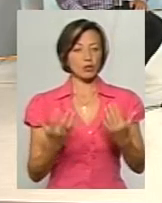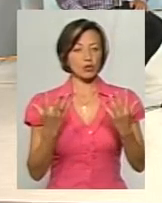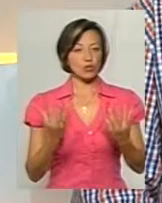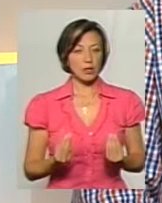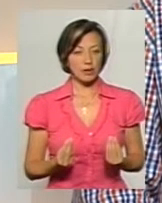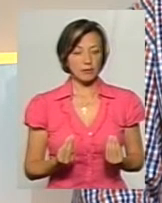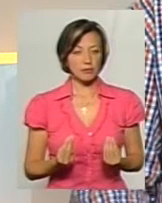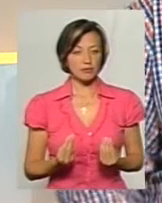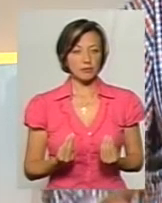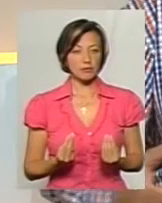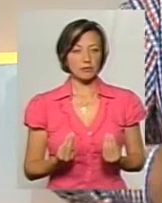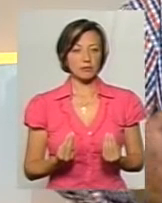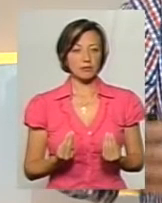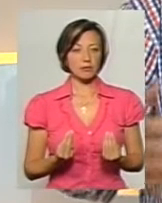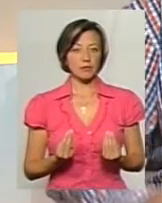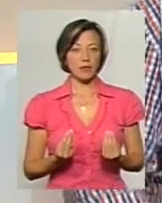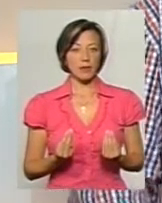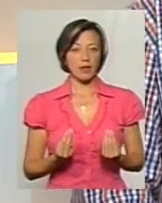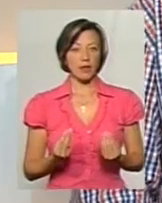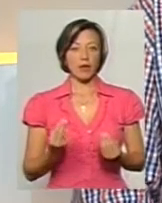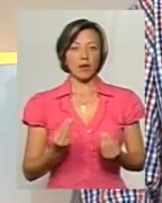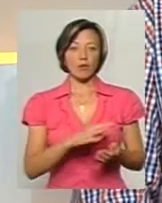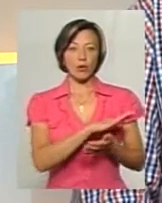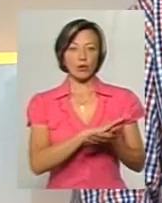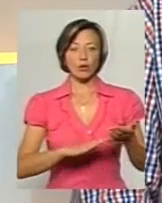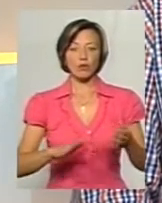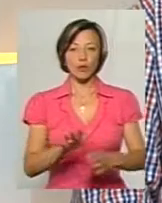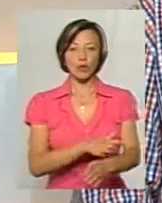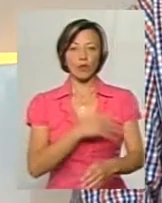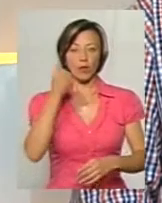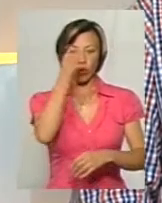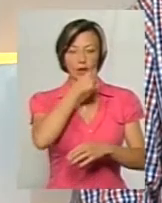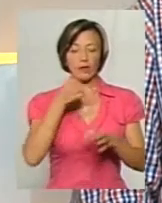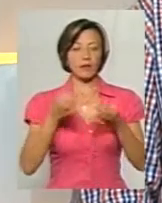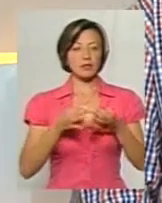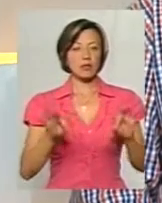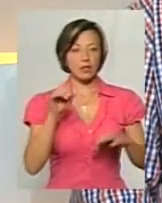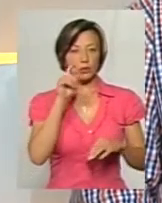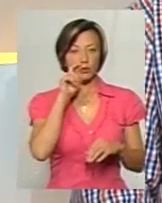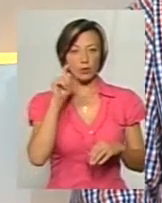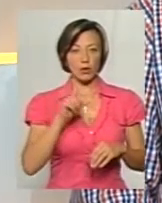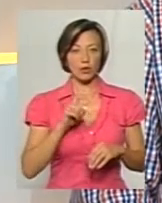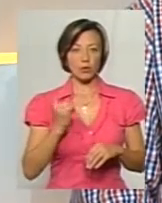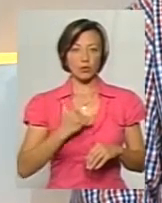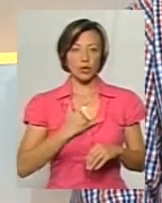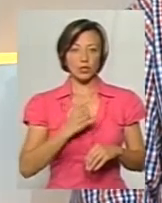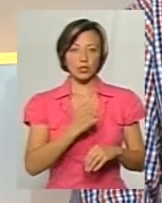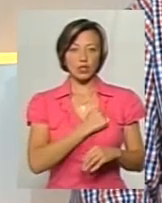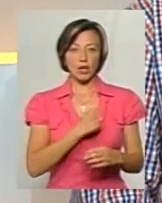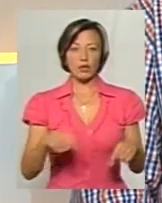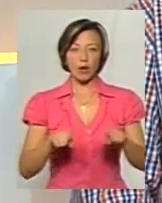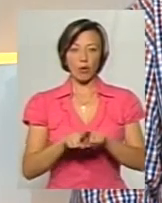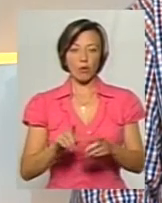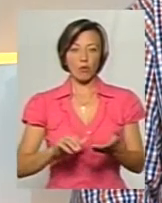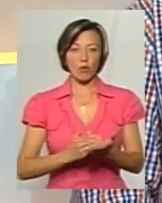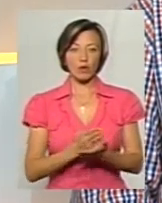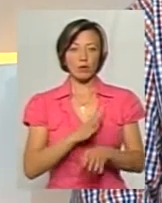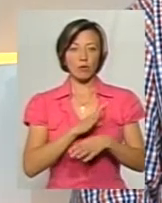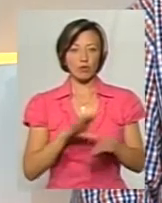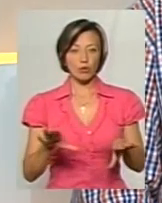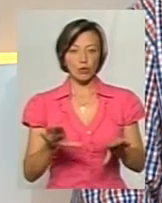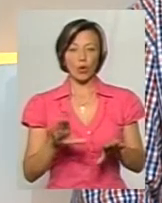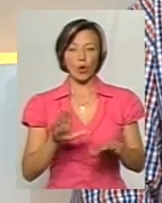як напродовж довгих років незалежності України, у нас, на жаль, такої політики не було вироблено,